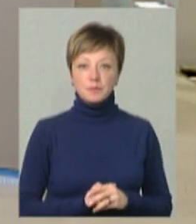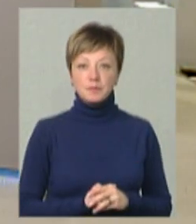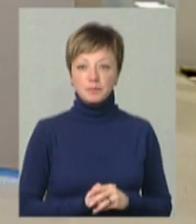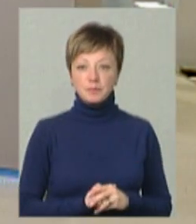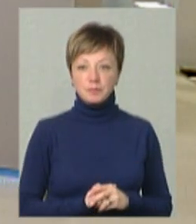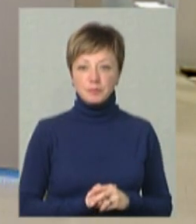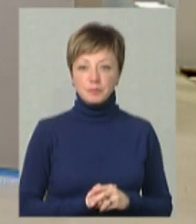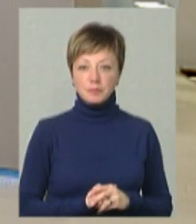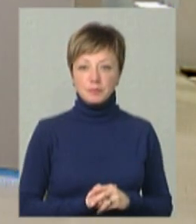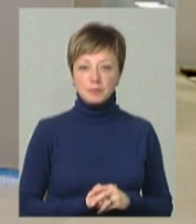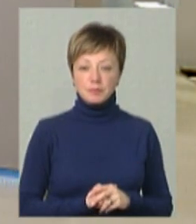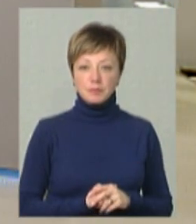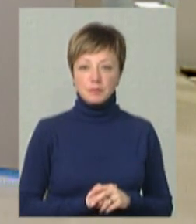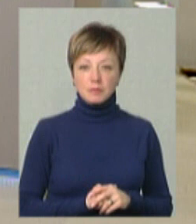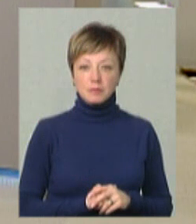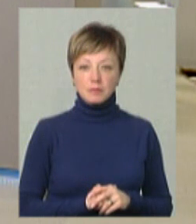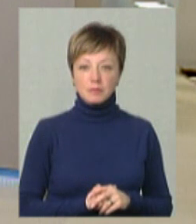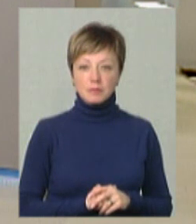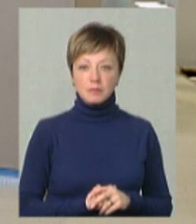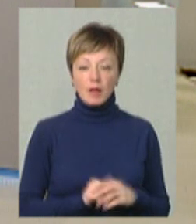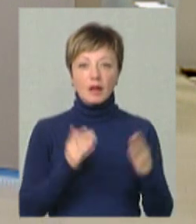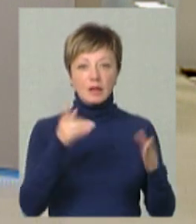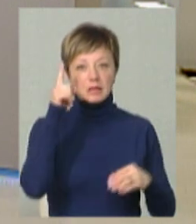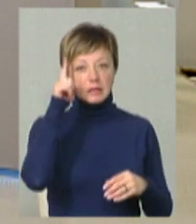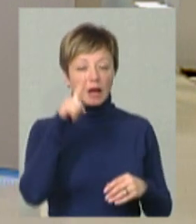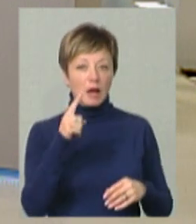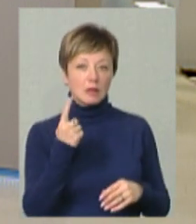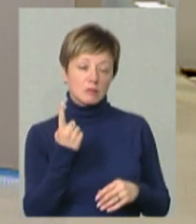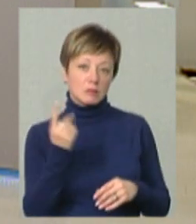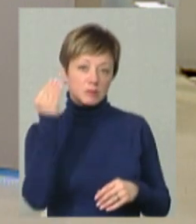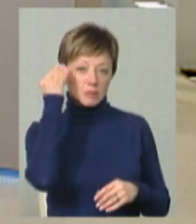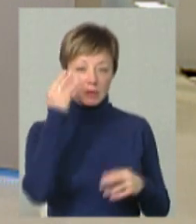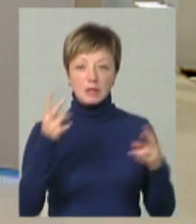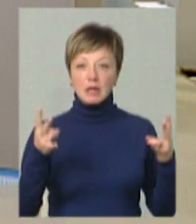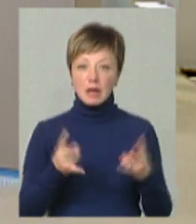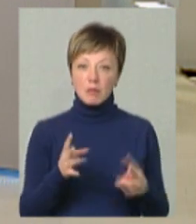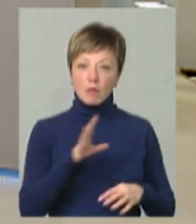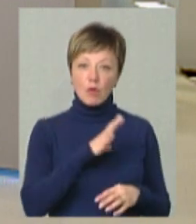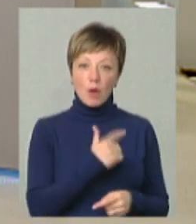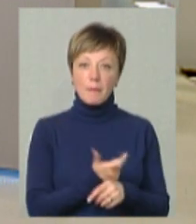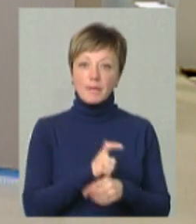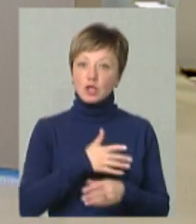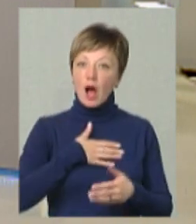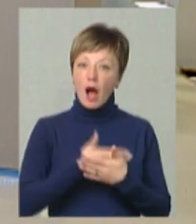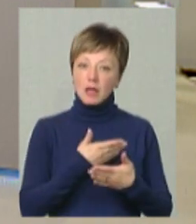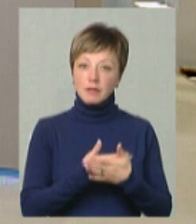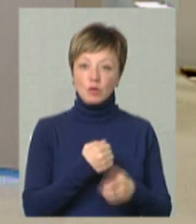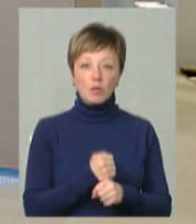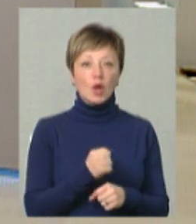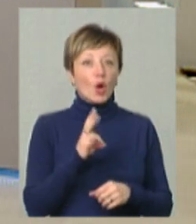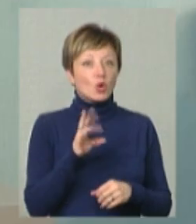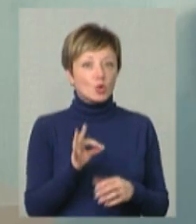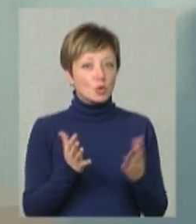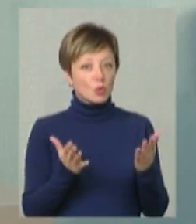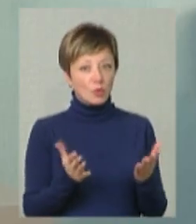Олександром Симчишиним. Ну, знаєте, з одного боку, треба було більш активно це робити, з іншого боку,